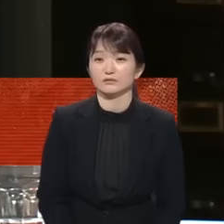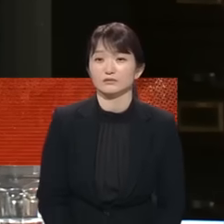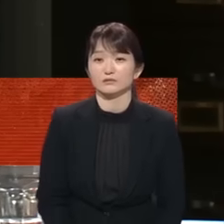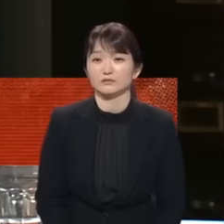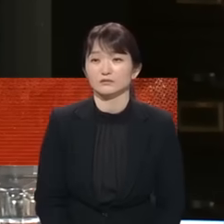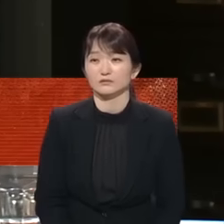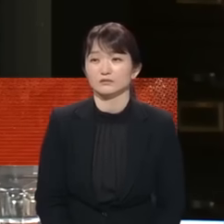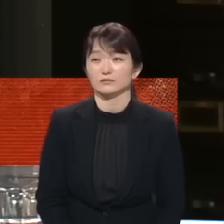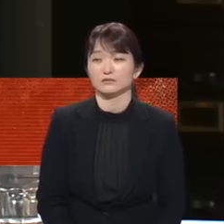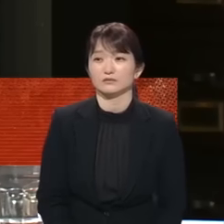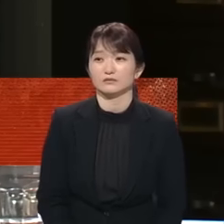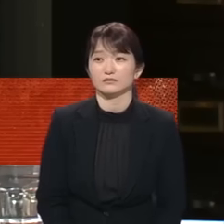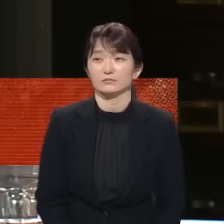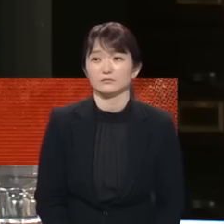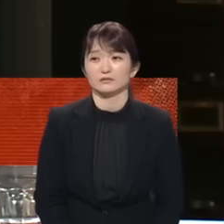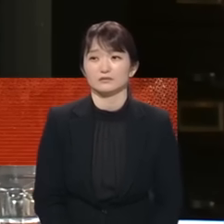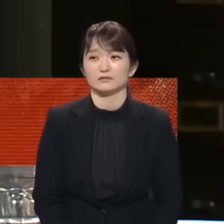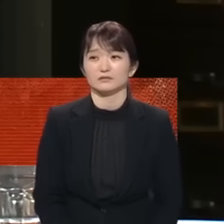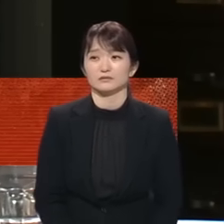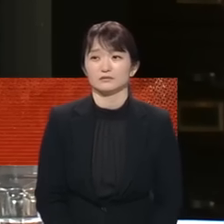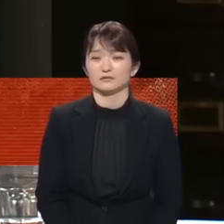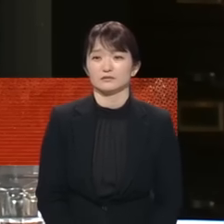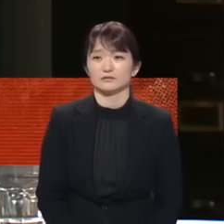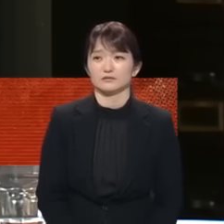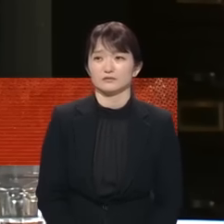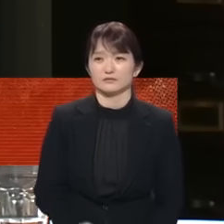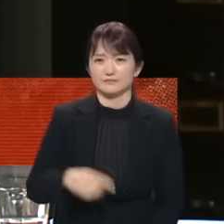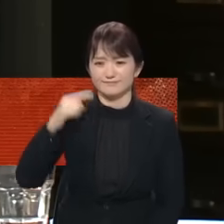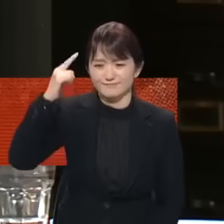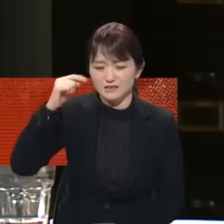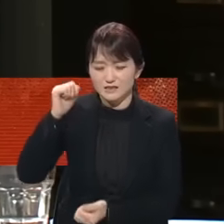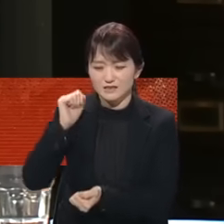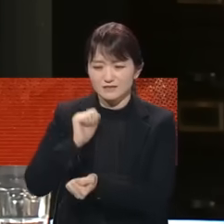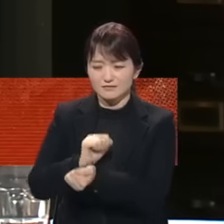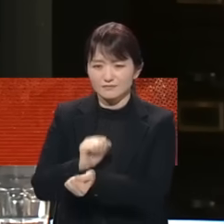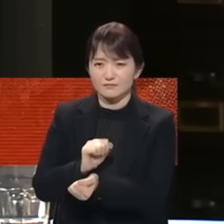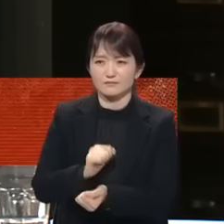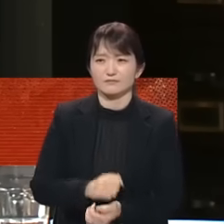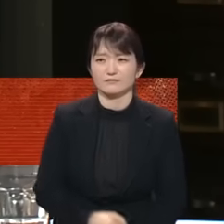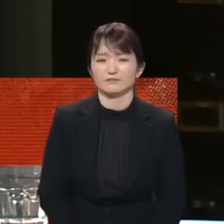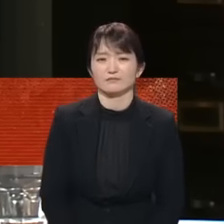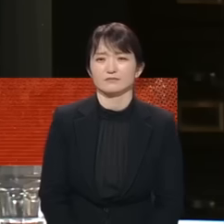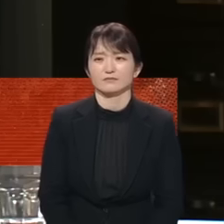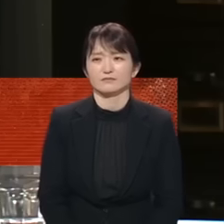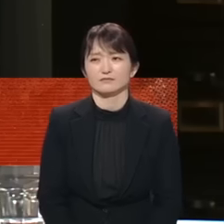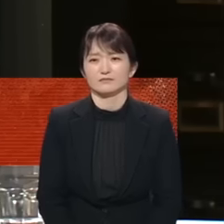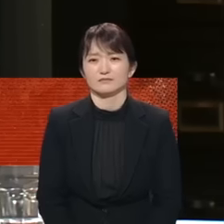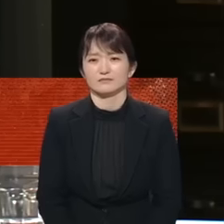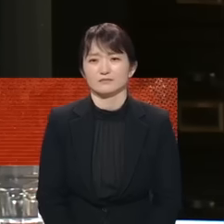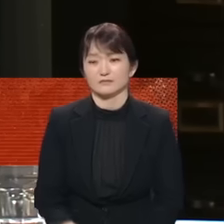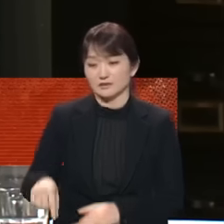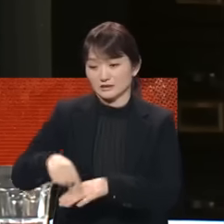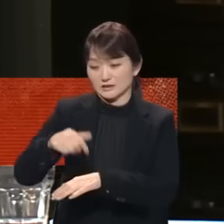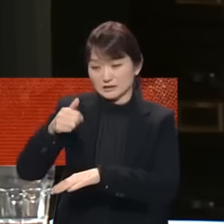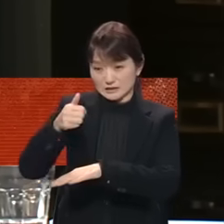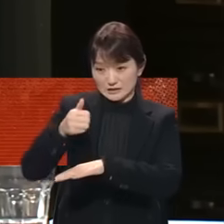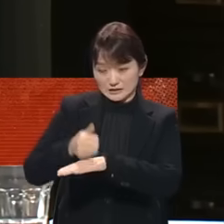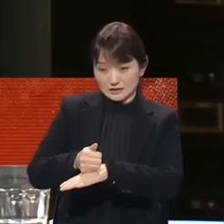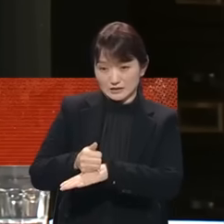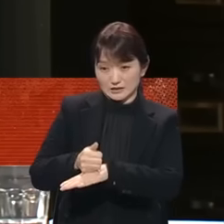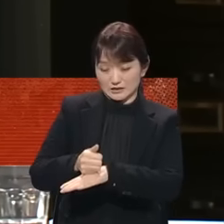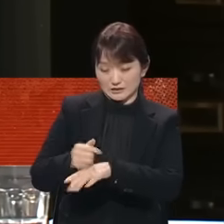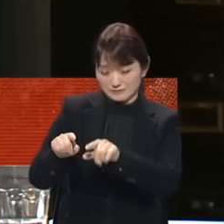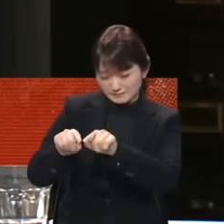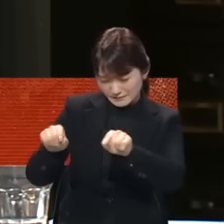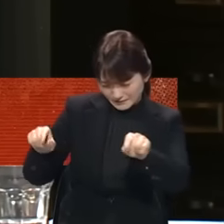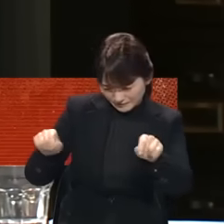님 죄송합니다 이런 미친 야 자 이거 말이죠 거의 임금님 수라상 수준이에요